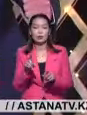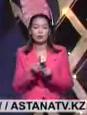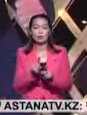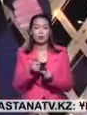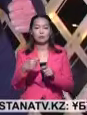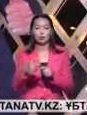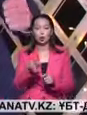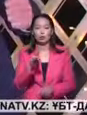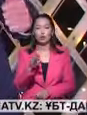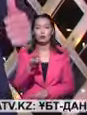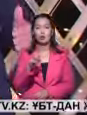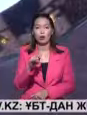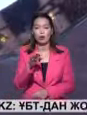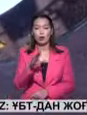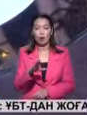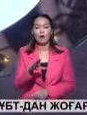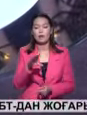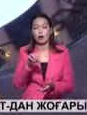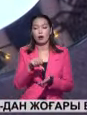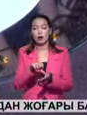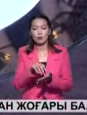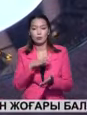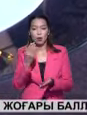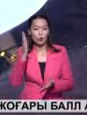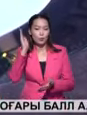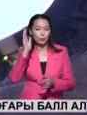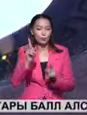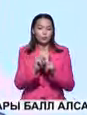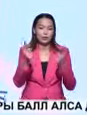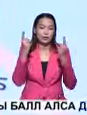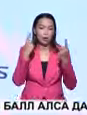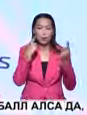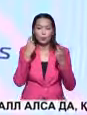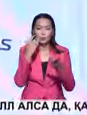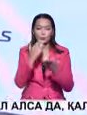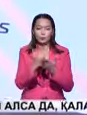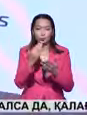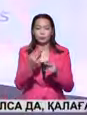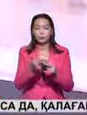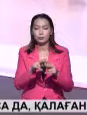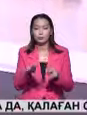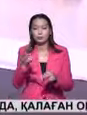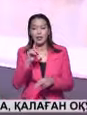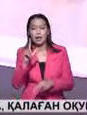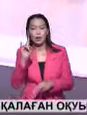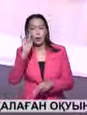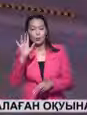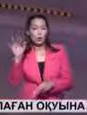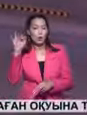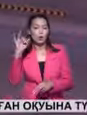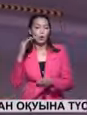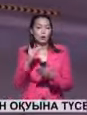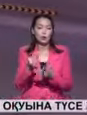Нұрлан Смағұлов қатысты. Бұл оқиға болашаққа деген символикалық хабар дейді олар. Капсула ішінде Lexus брендінің тарихы,